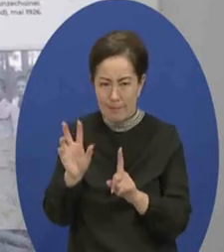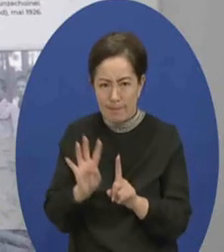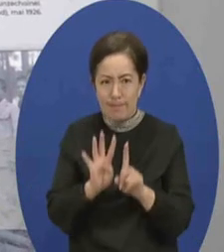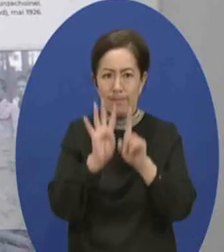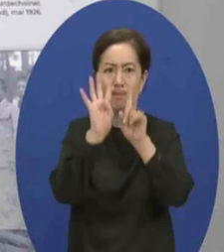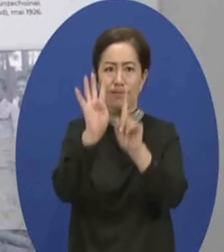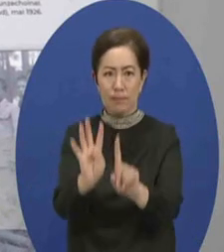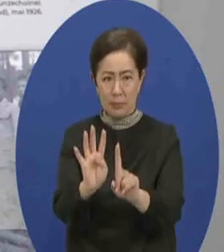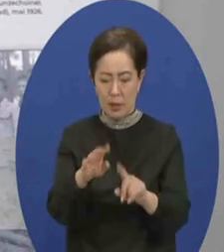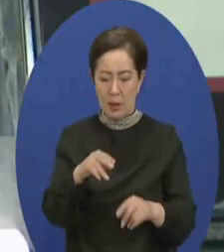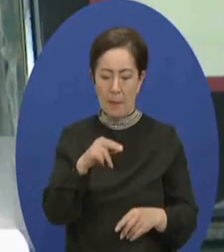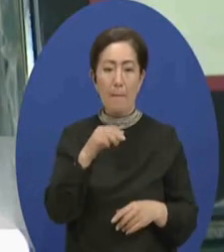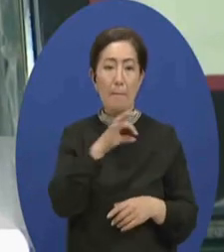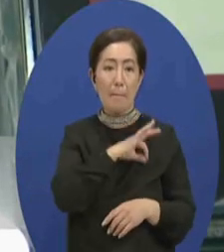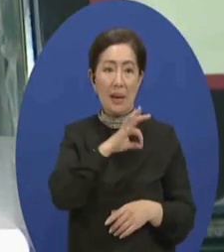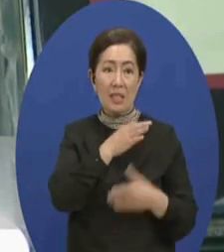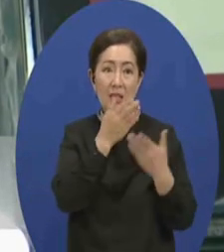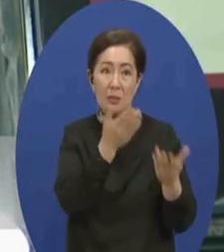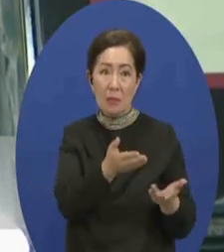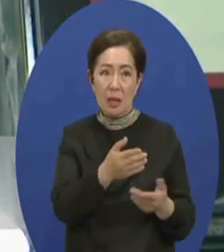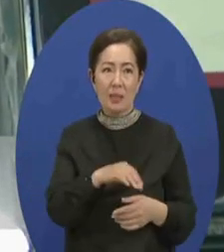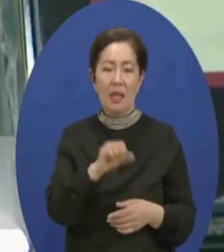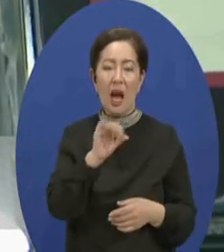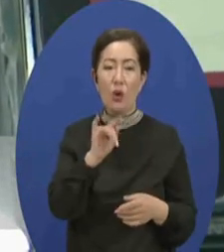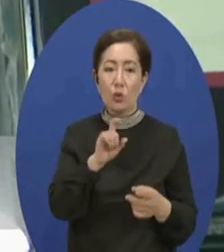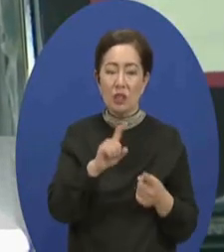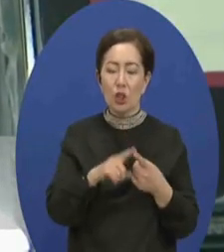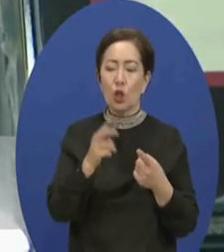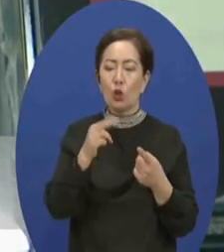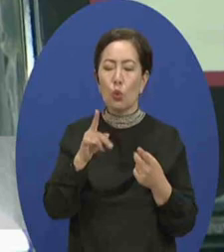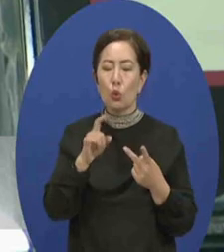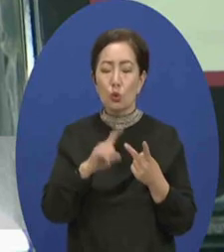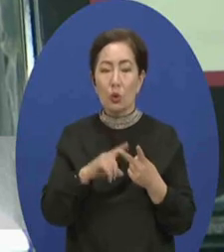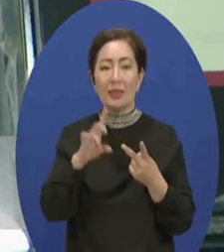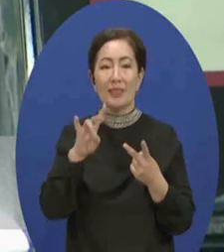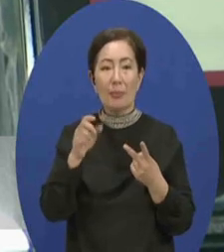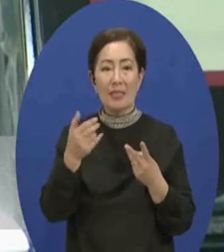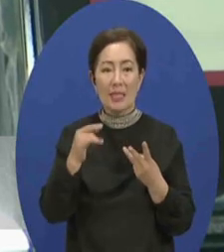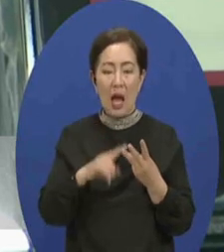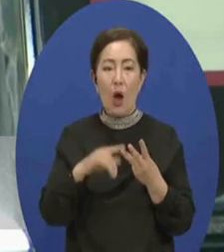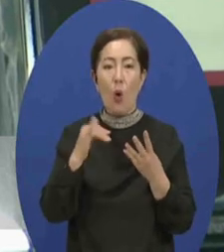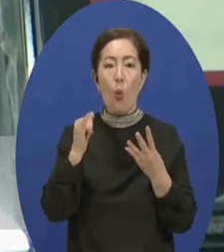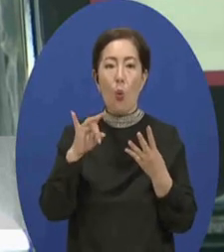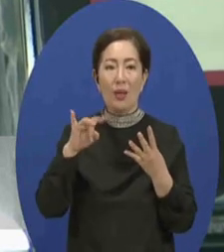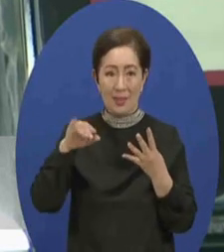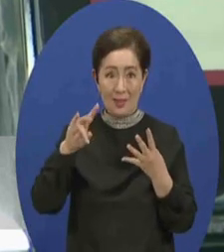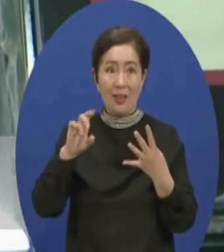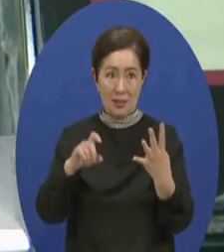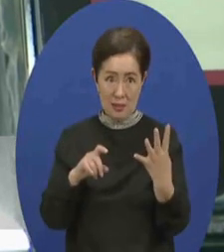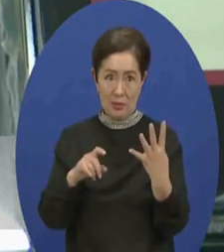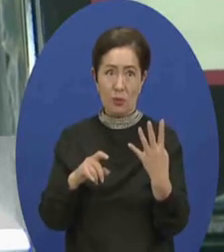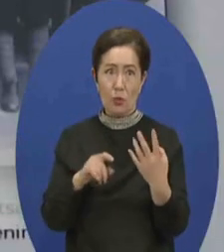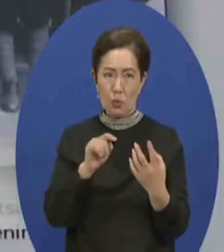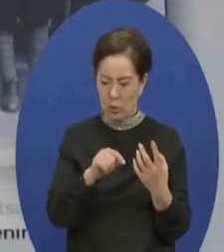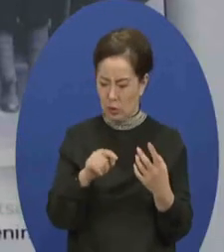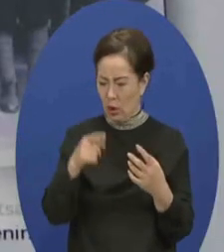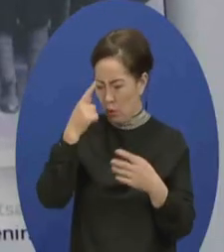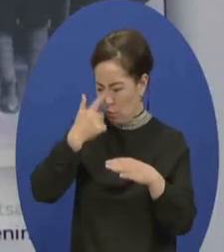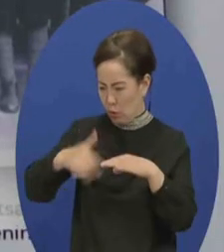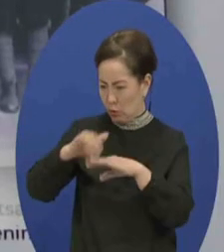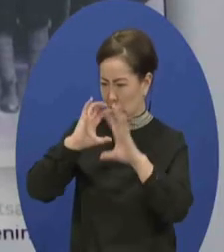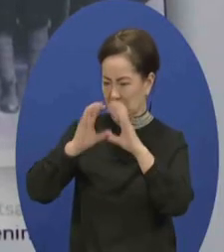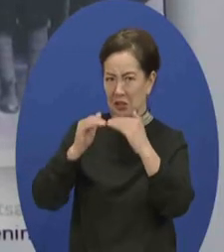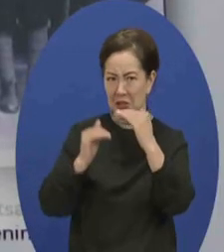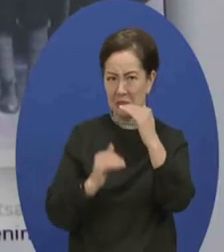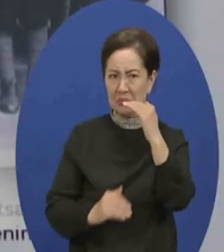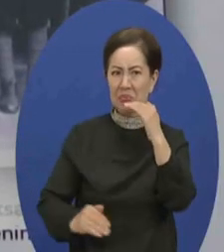өгсөн сурагч Аюрзан, Дүгүрсүрэн, Намсраа, Уртнаас нар. Зөвхөн урд хойд хөршийн бодлогоос гадна Монгол улс дэлхийн